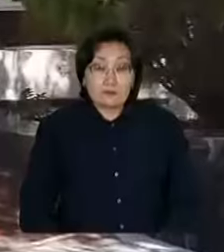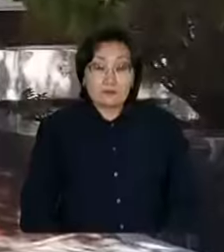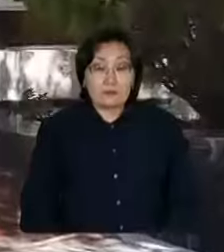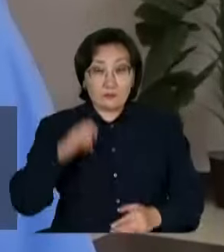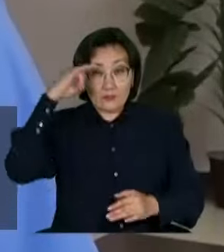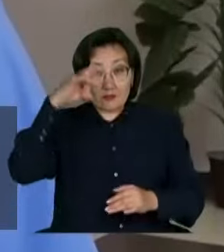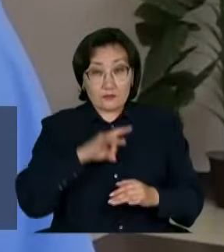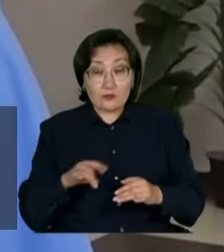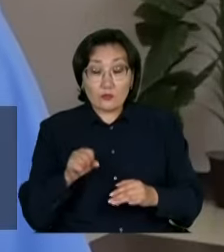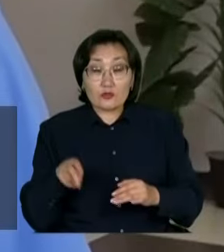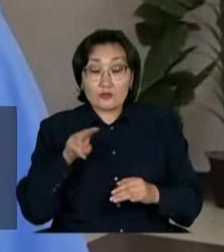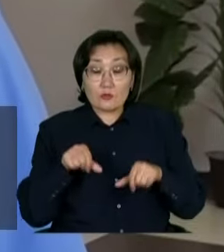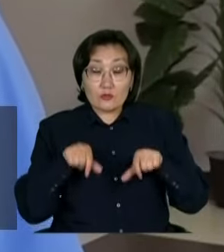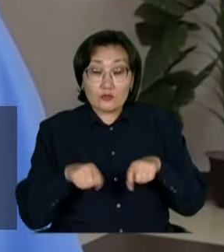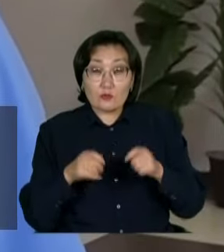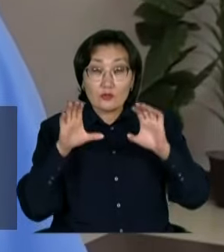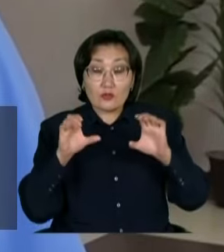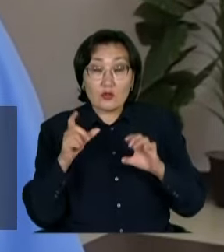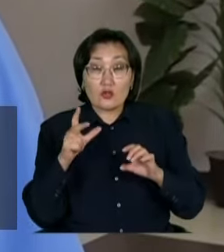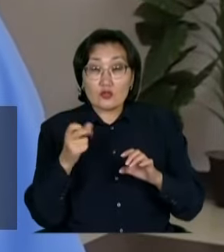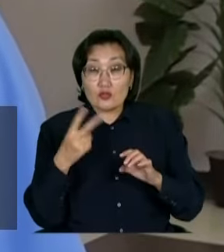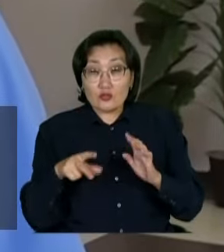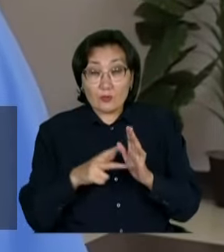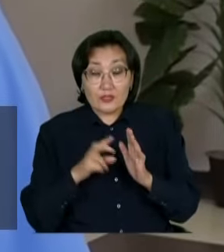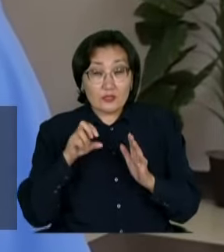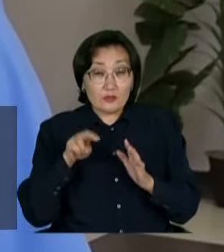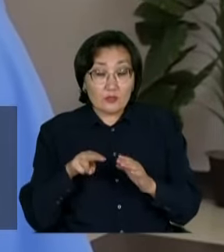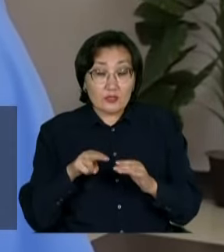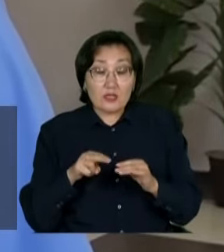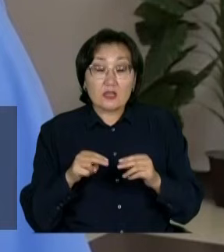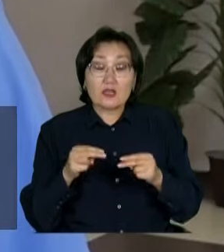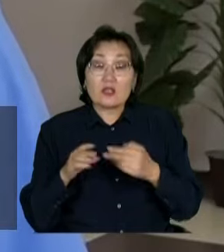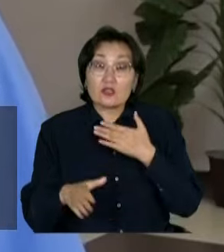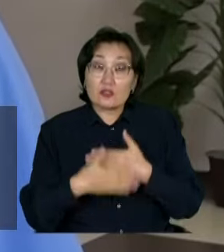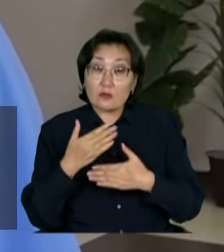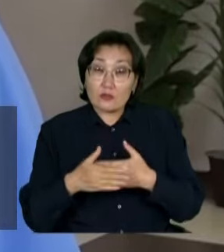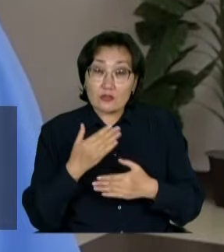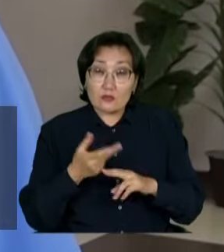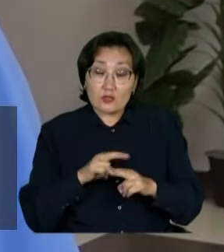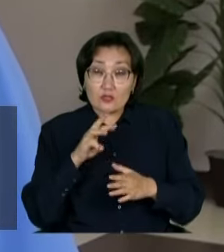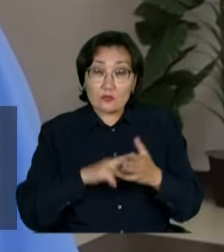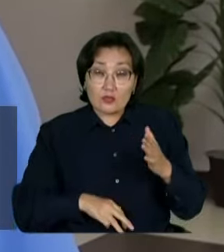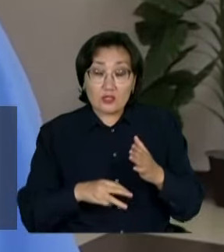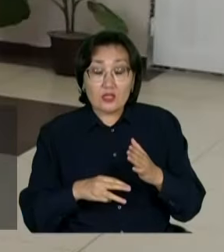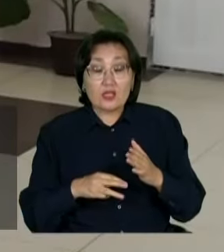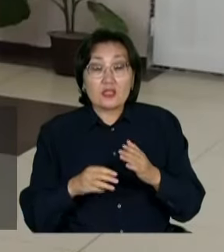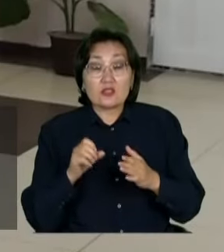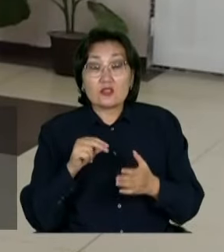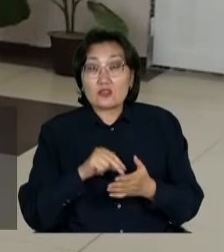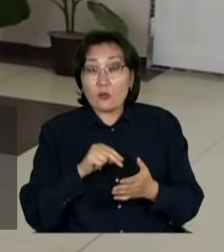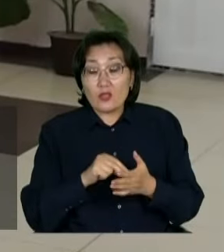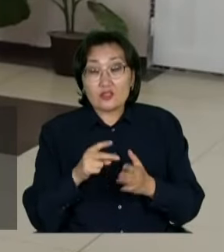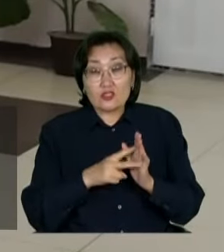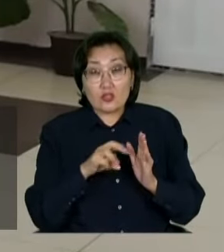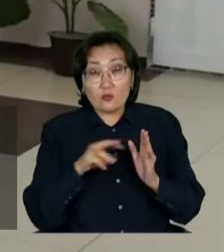Қазақстан Республикасы әкімшілік құқық кодексінің 328 бабының жауапкершілікке тартылды. Әкімшілік салынған айыппұл сомасы 7 миллион 800. Қазіргі